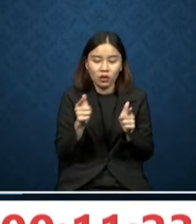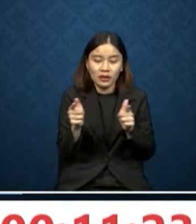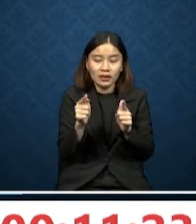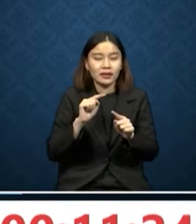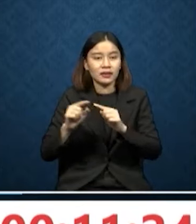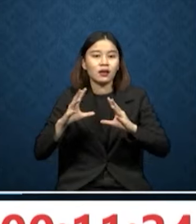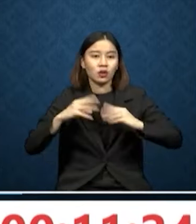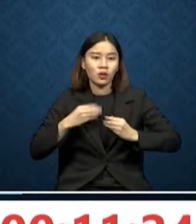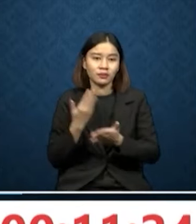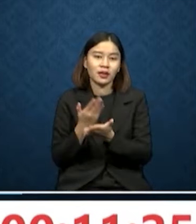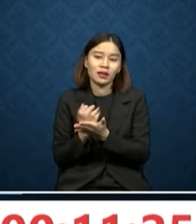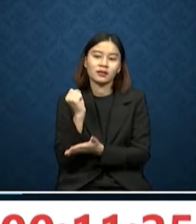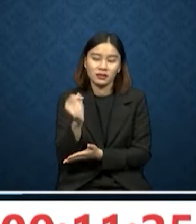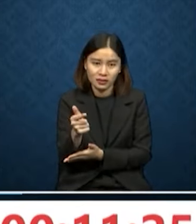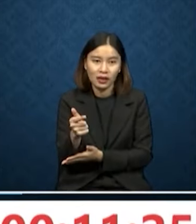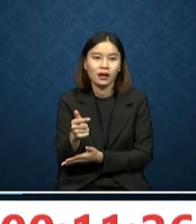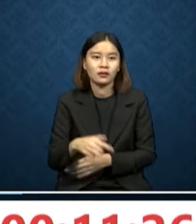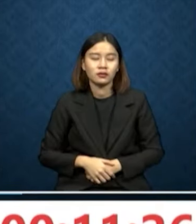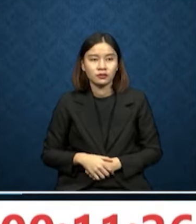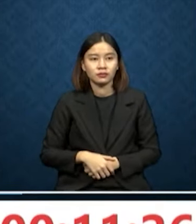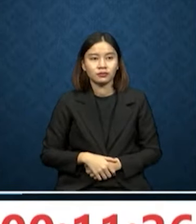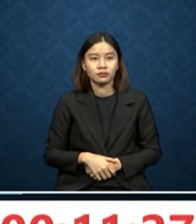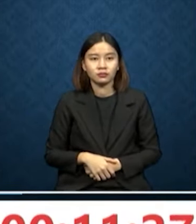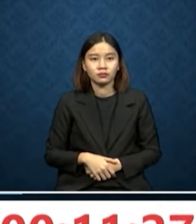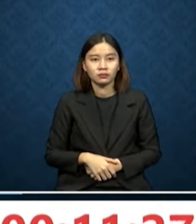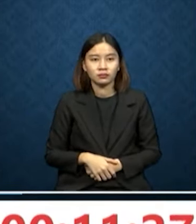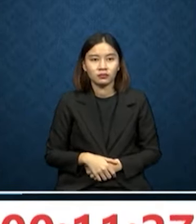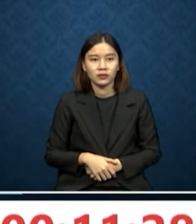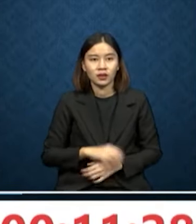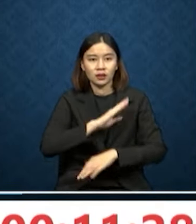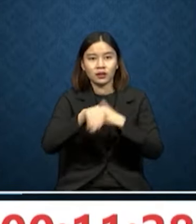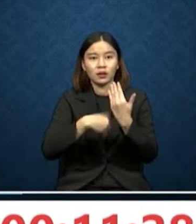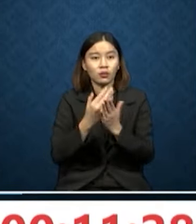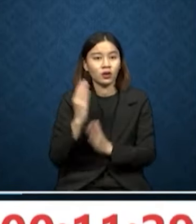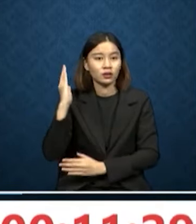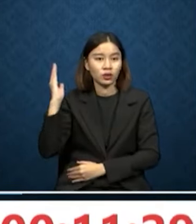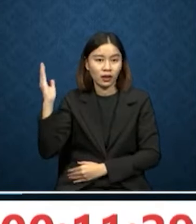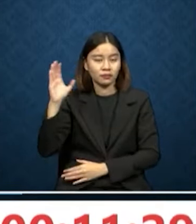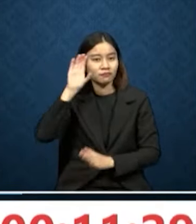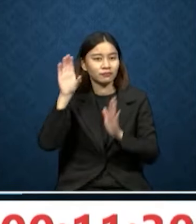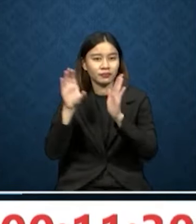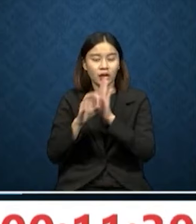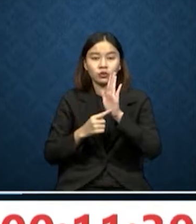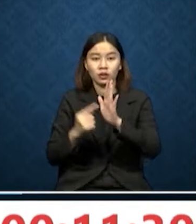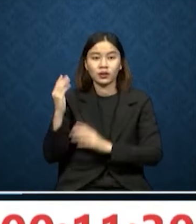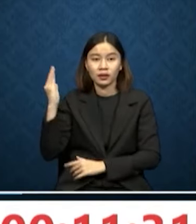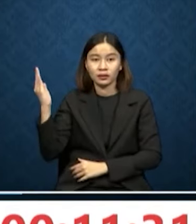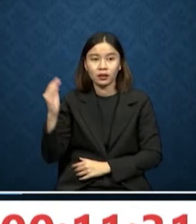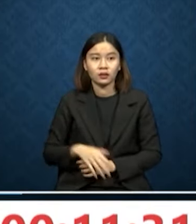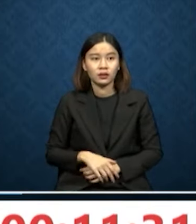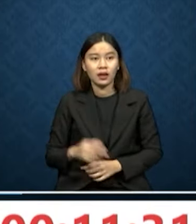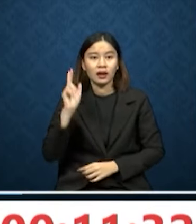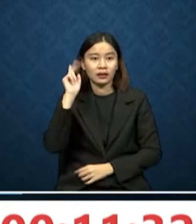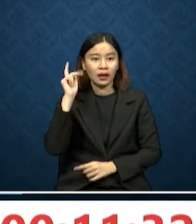ก็ต้องยอมจ่ายค่าผ่านทางเป็นครั้งๆไปสิ่งนี้คือตัวอย่างที่อยู่บนจอนะครับตัวอย่างพาดหัว